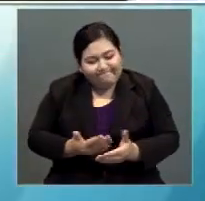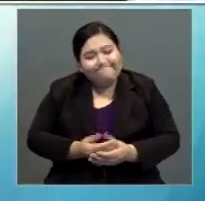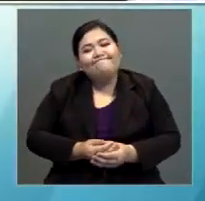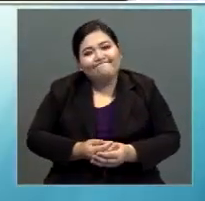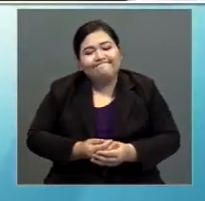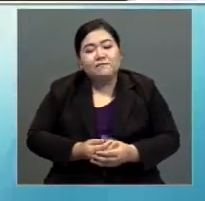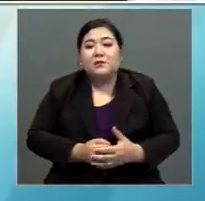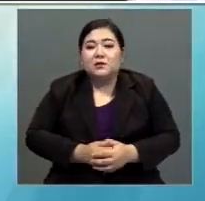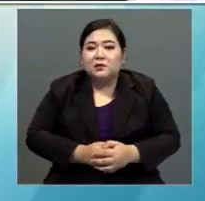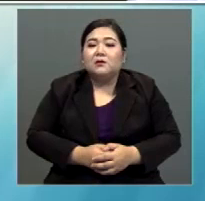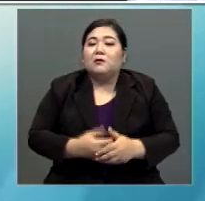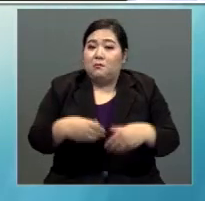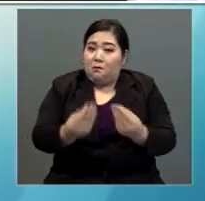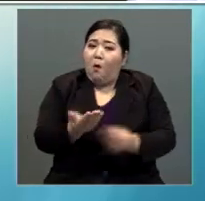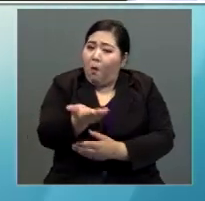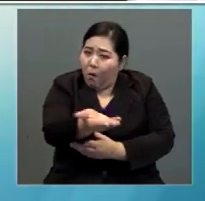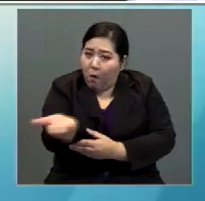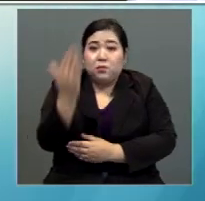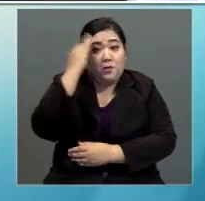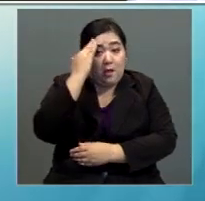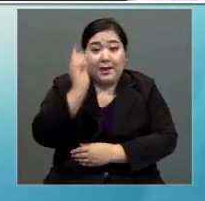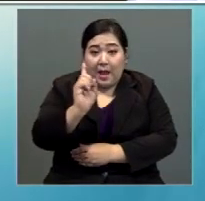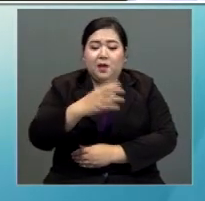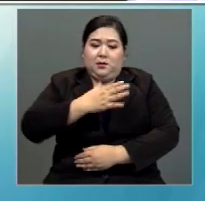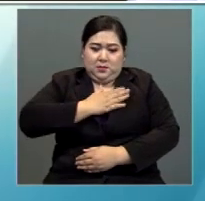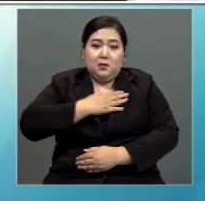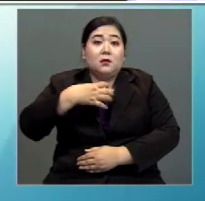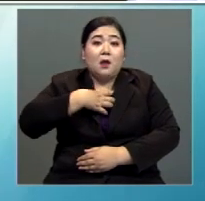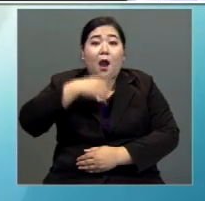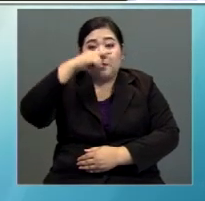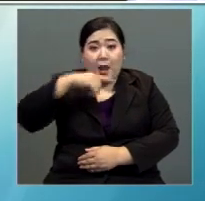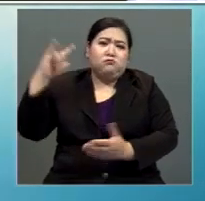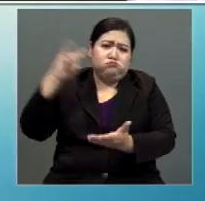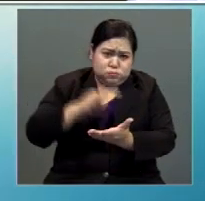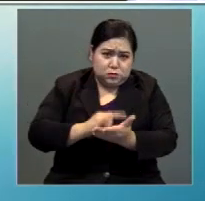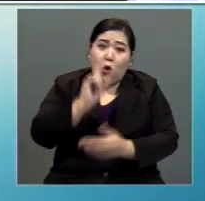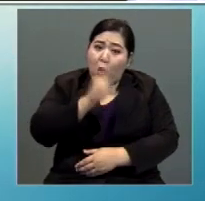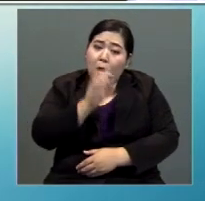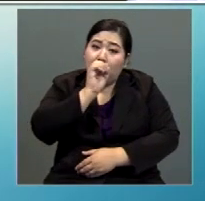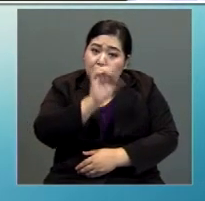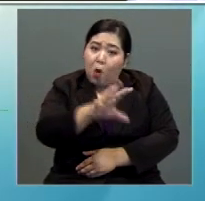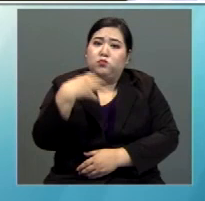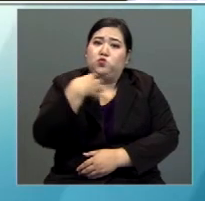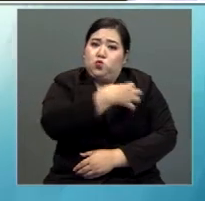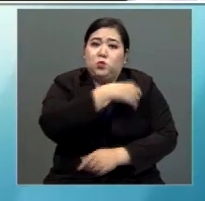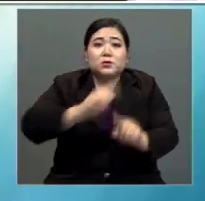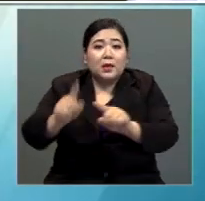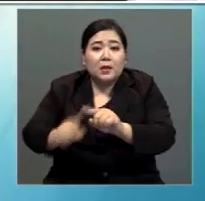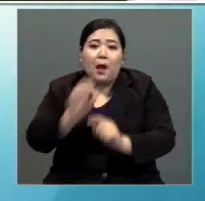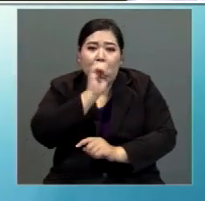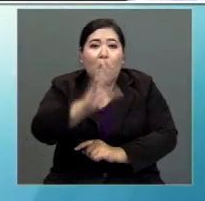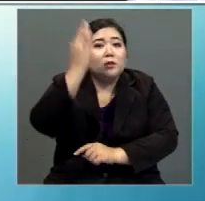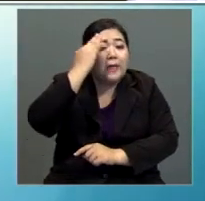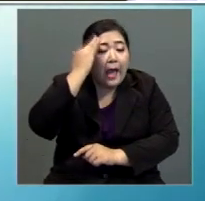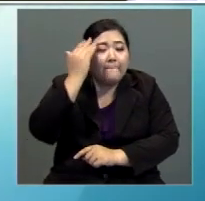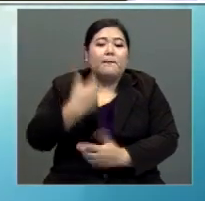อใหท่านรายงานตัวแจ้งความประส brauchและหางแผนการเดินทางให้สอดคลองกบทเรามี